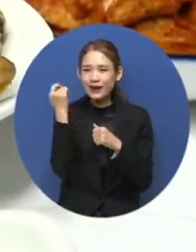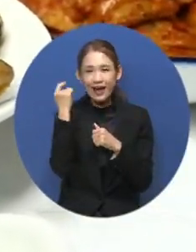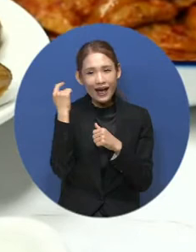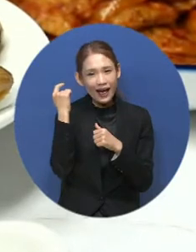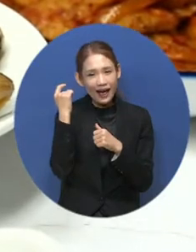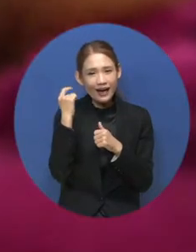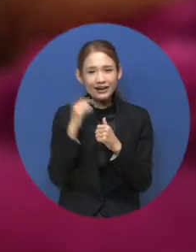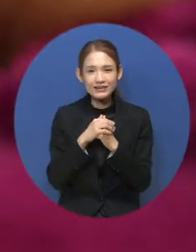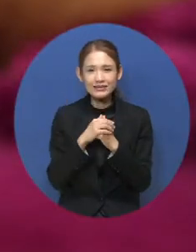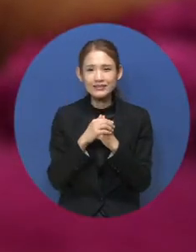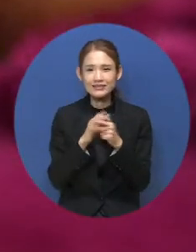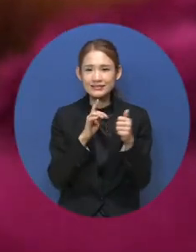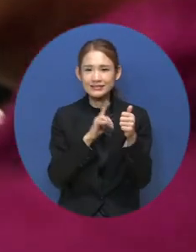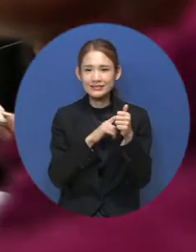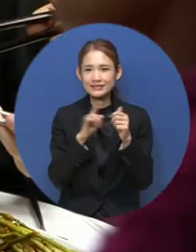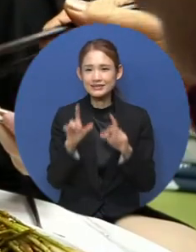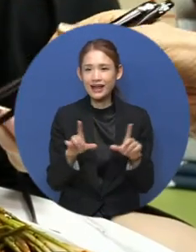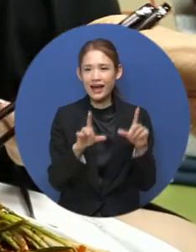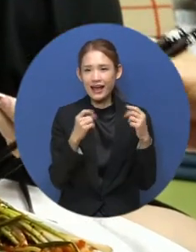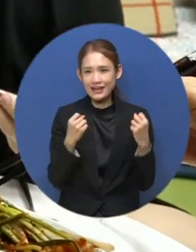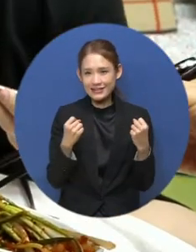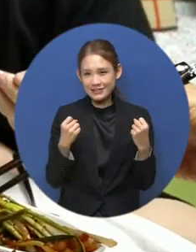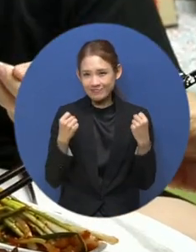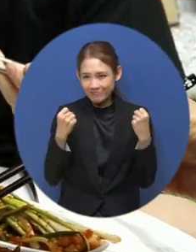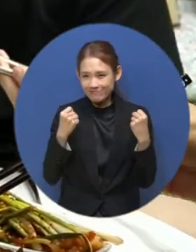그가 살아가는 원동력입니다.